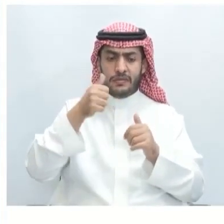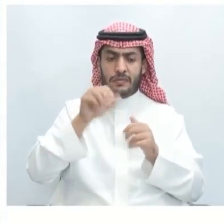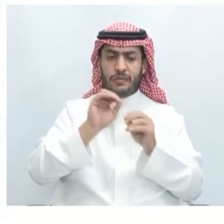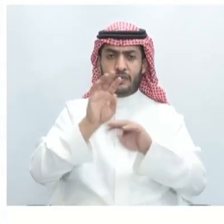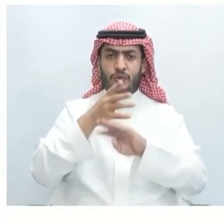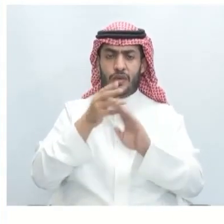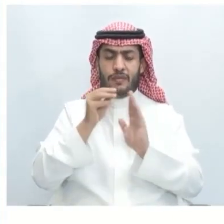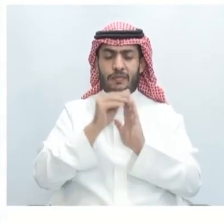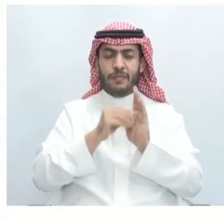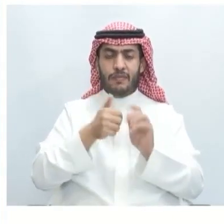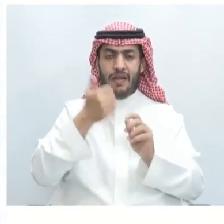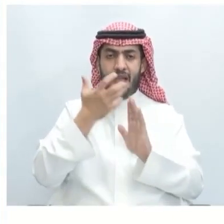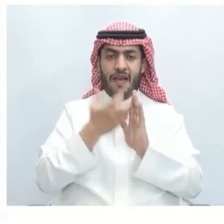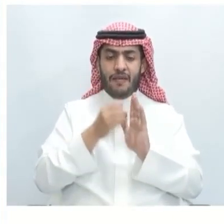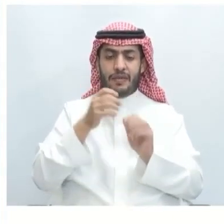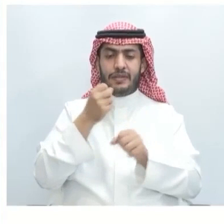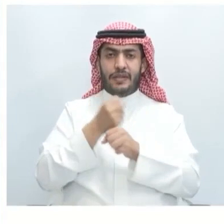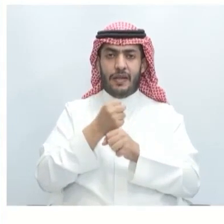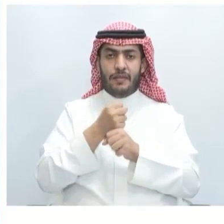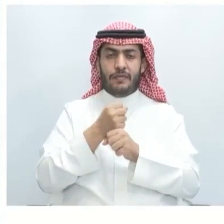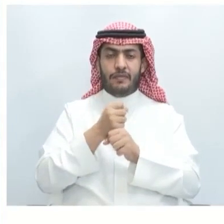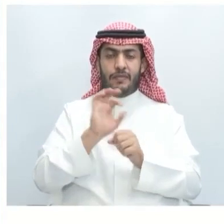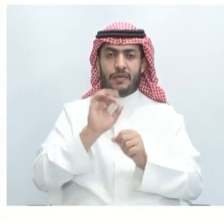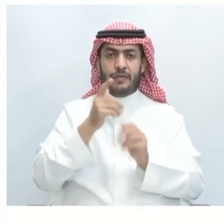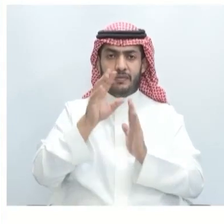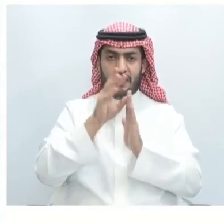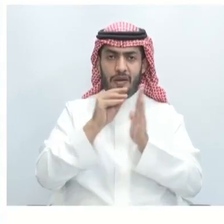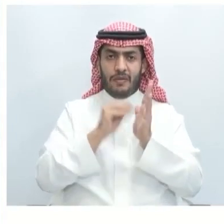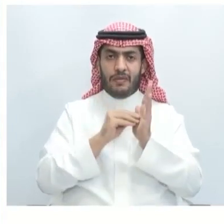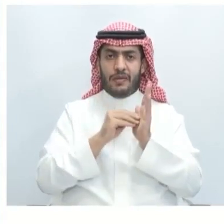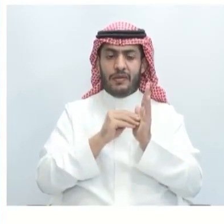جدول بيانات يمكن حفظها ثم استخدامها لنمذجة